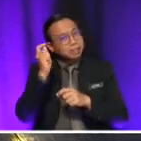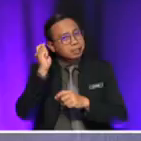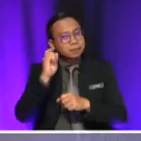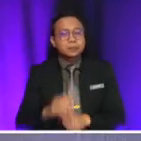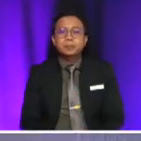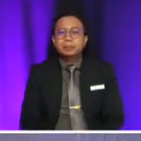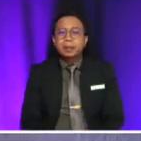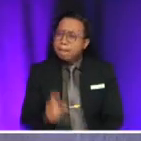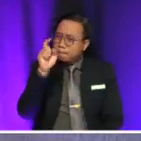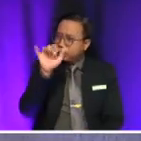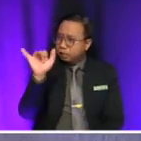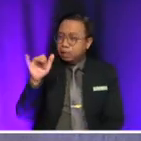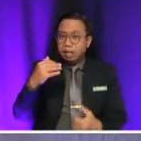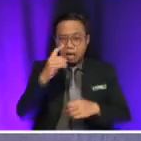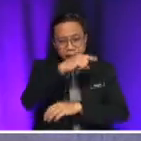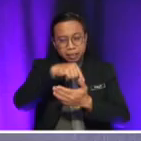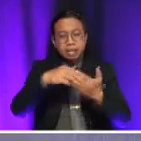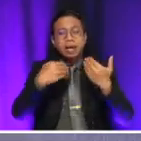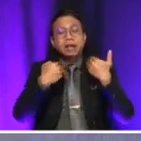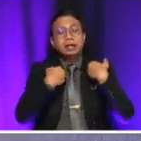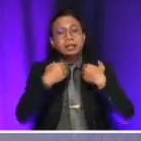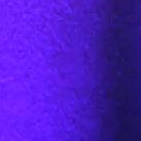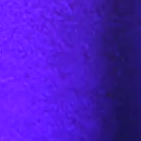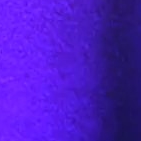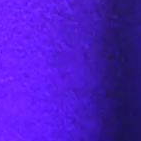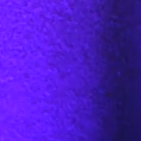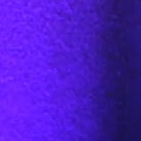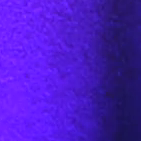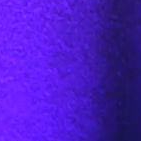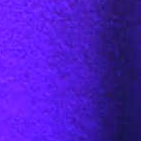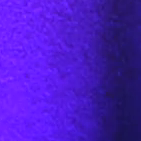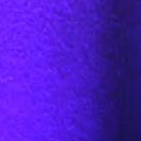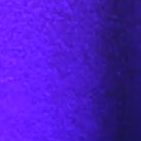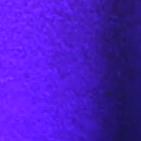pasti nyari risiko kita juga bersama dengan seorang juru bahasa isyarat